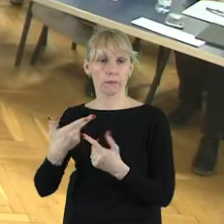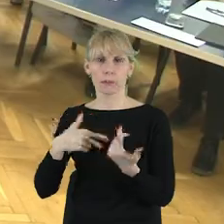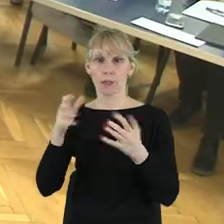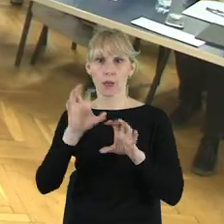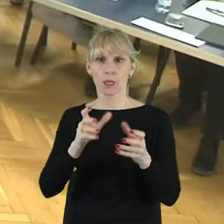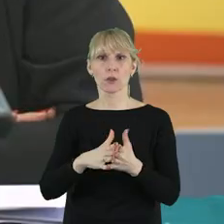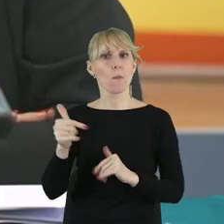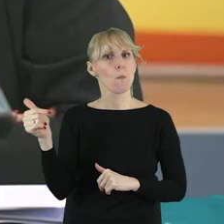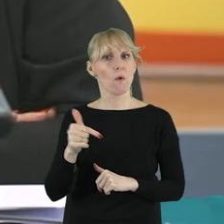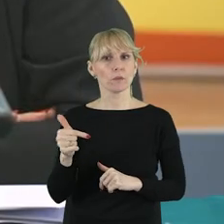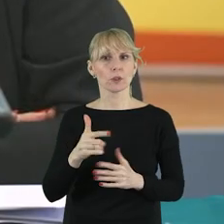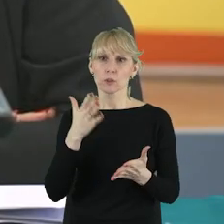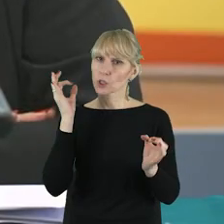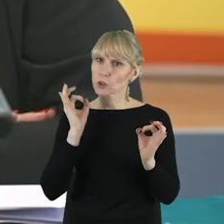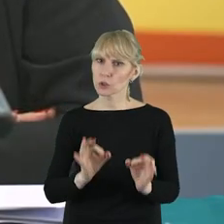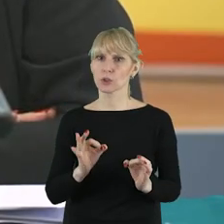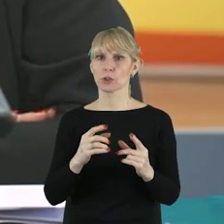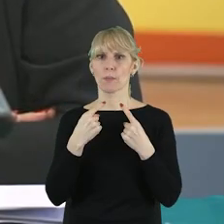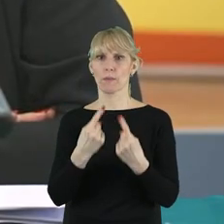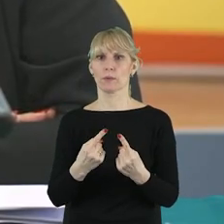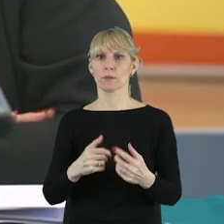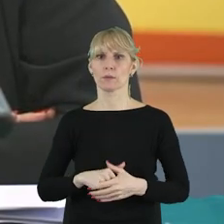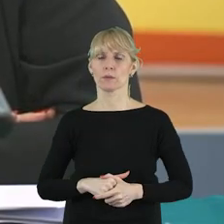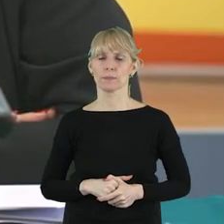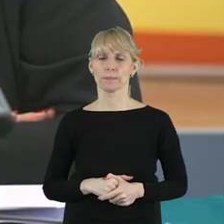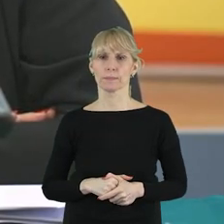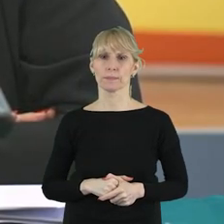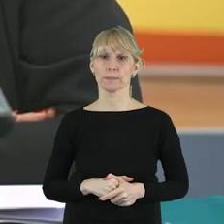Dziękuję bardzo. Proszę bardzo, pan radny Marcin Bukajski.